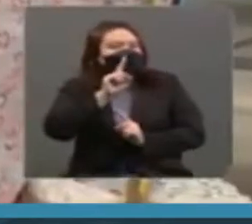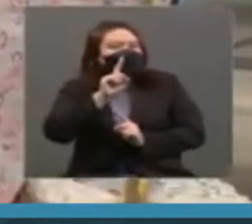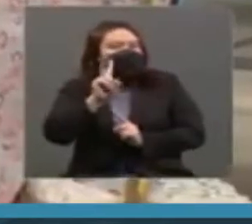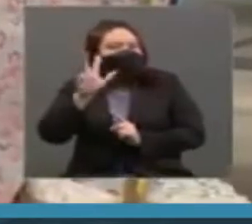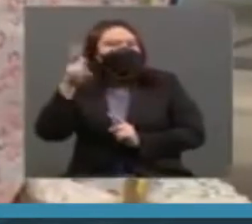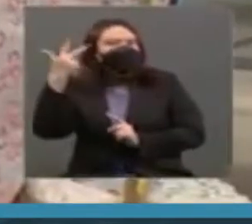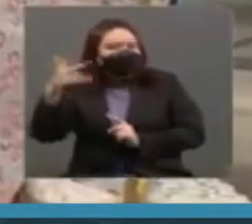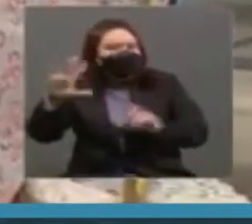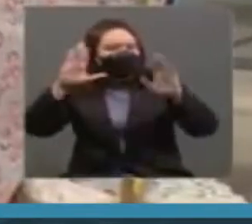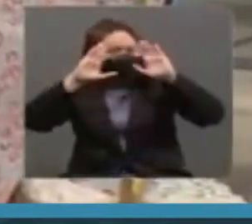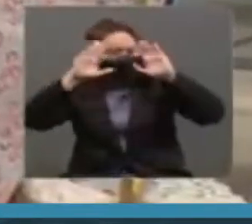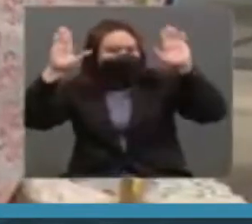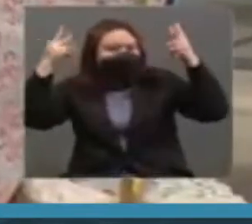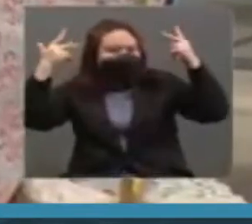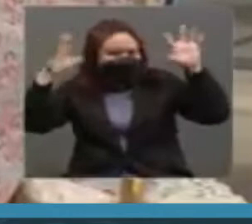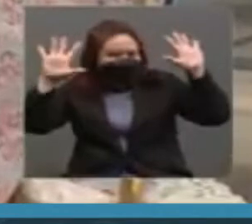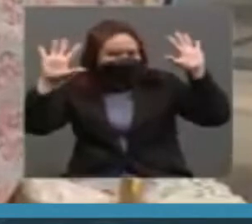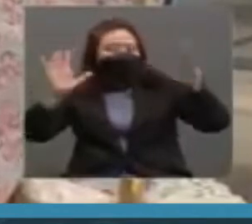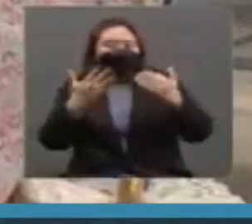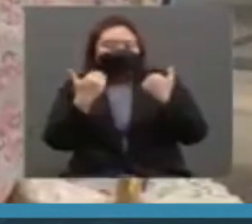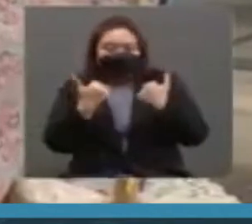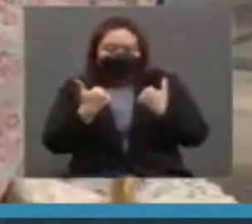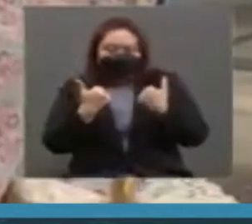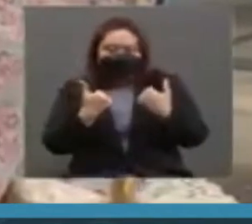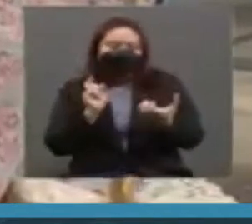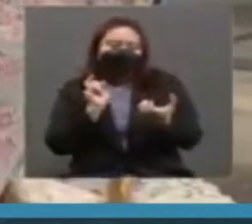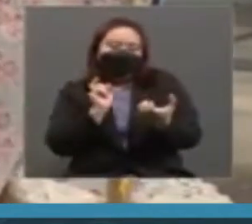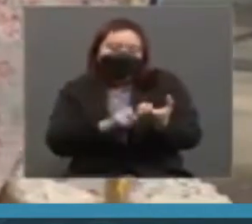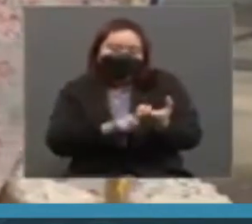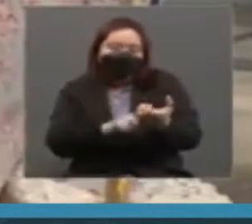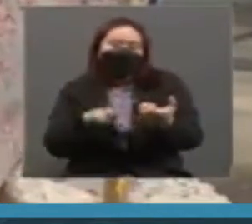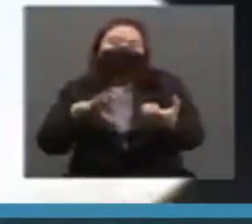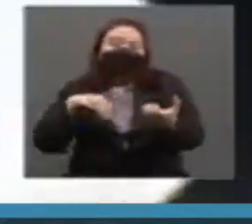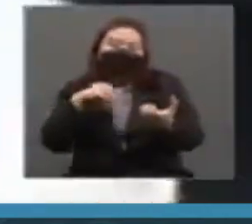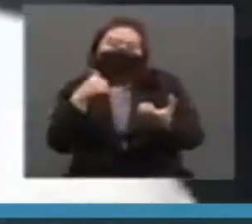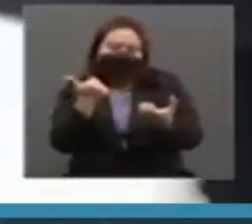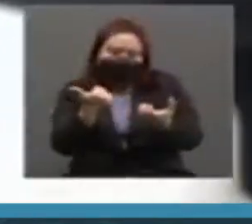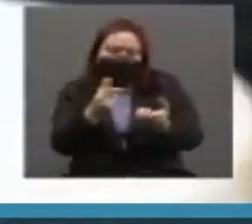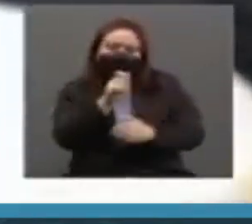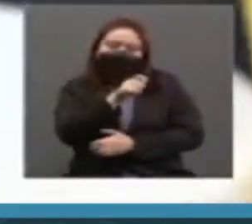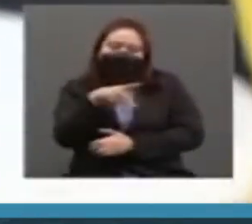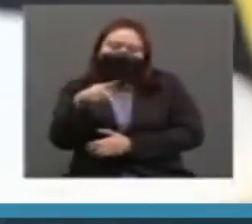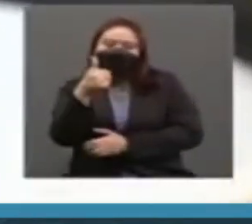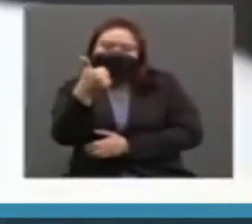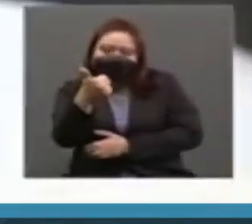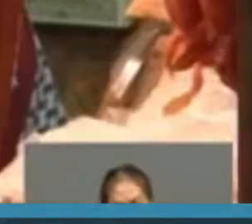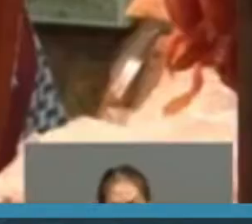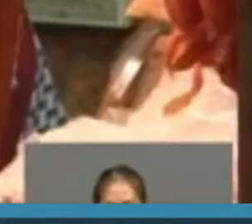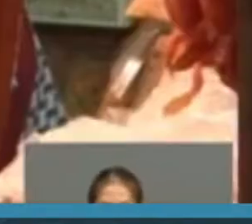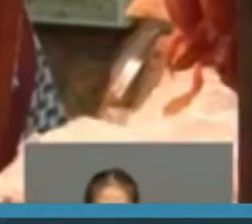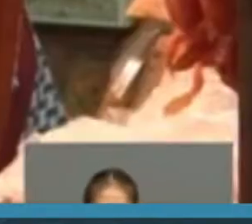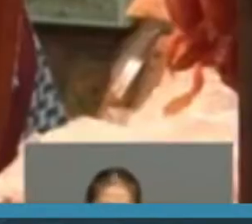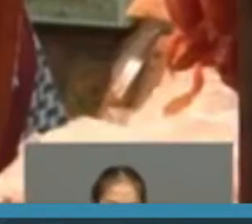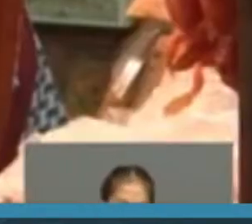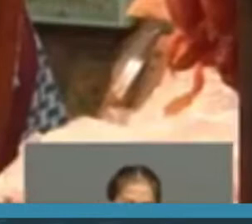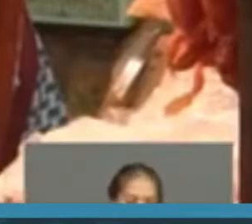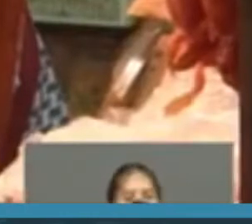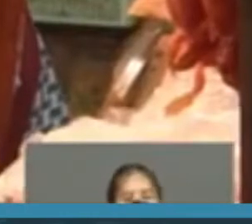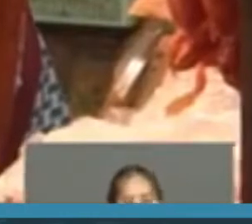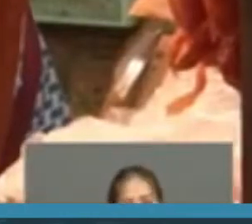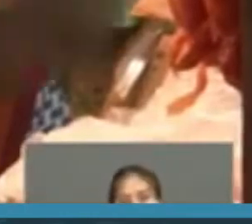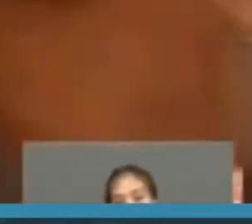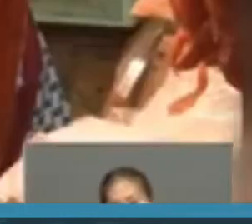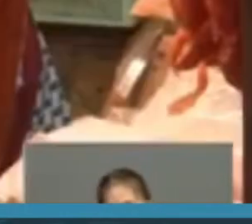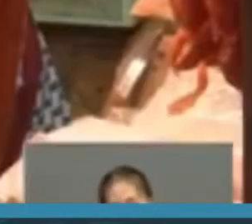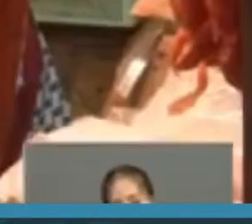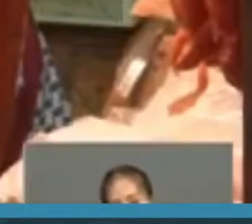การทั้งนี้เพื่อหลีกเลี่ยงความแออัดในการใช้งานแอปพลิเคชันเป๋าตังในวันแรกพร้อมกันจำนวนมากประชาชนสามารถโอนเงินเข้า G Wallet